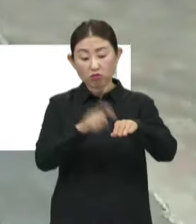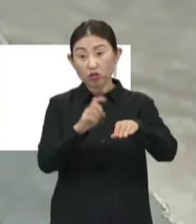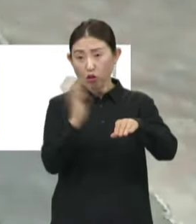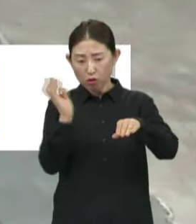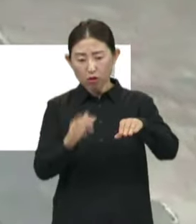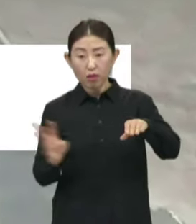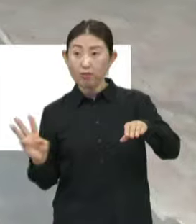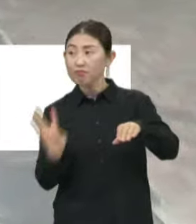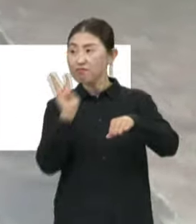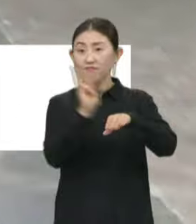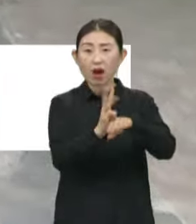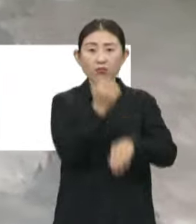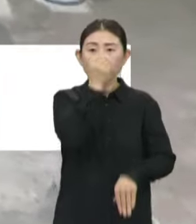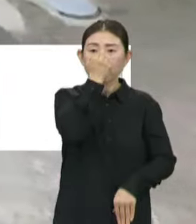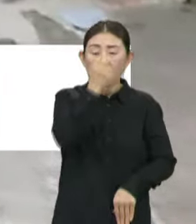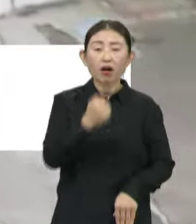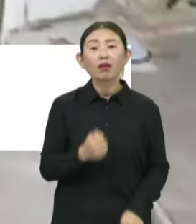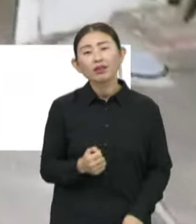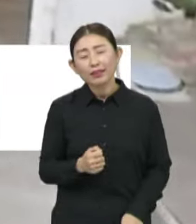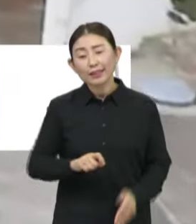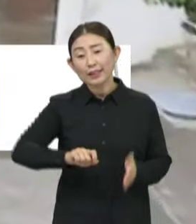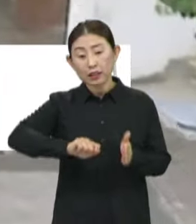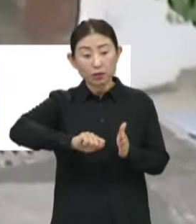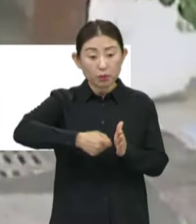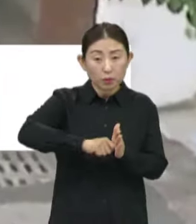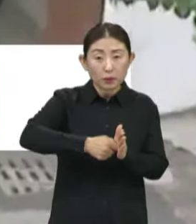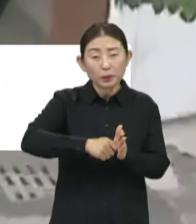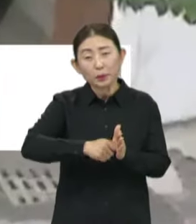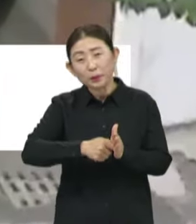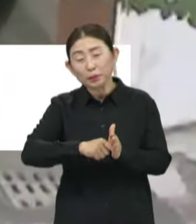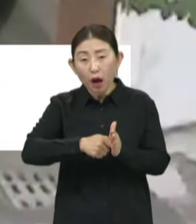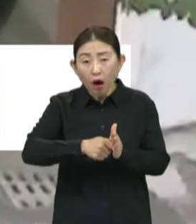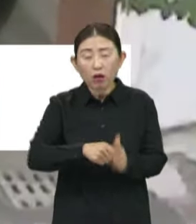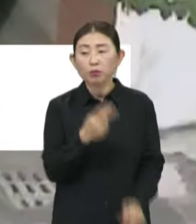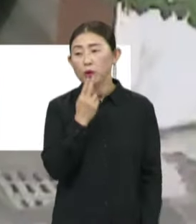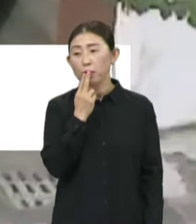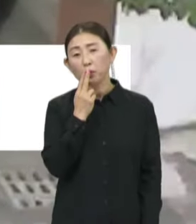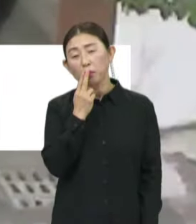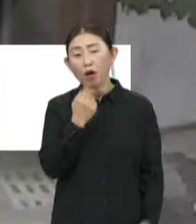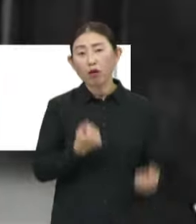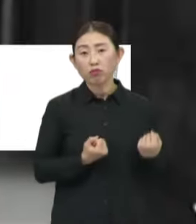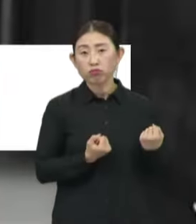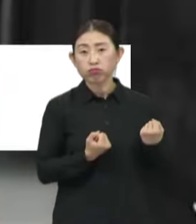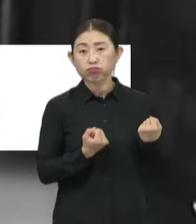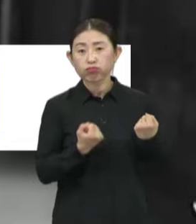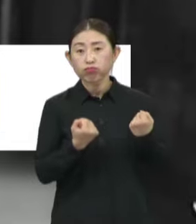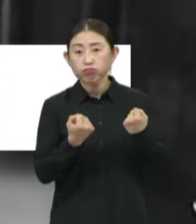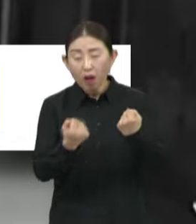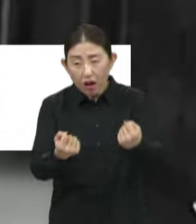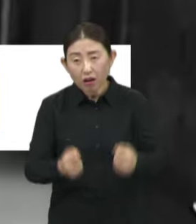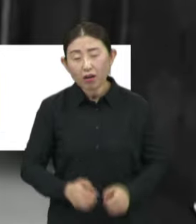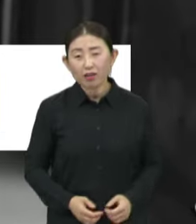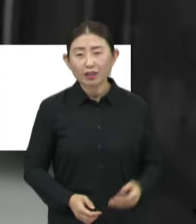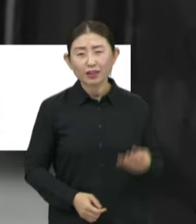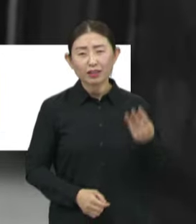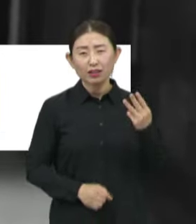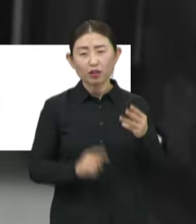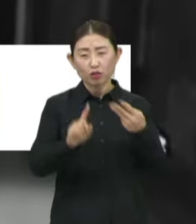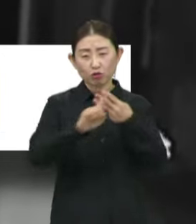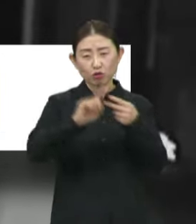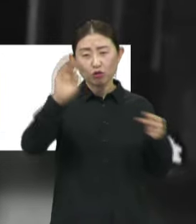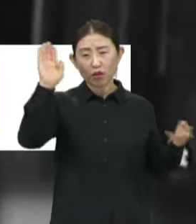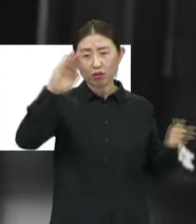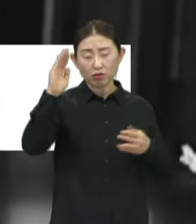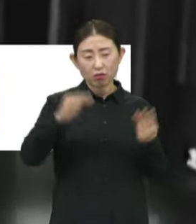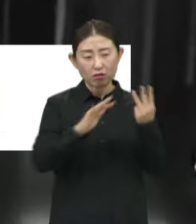차량에 무단으로 들어가 차 안에 있던 키로 시동을 건 뒤 담배를 피우고 운전까지 한 혐의로 14살 여중생 A양